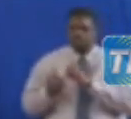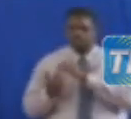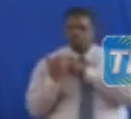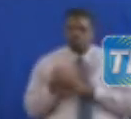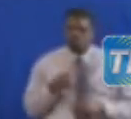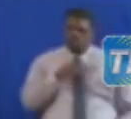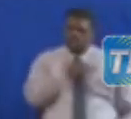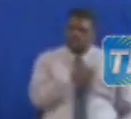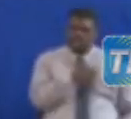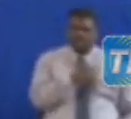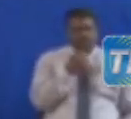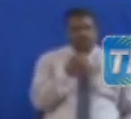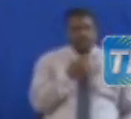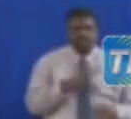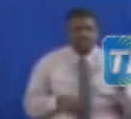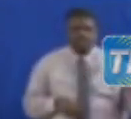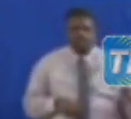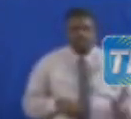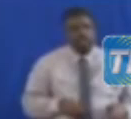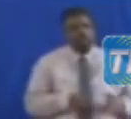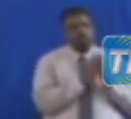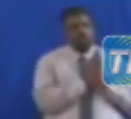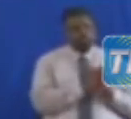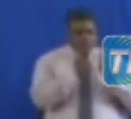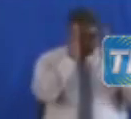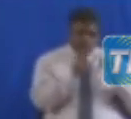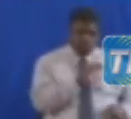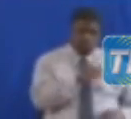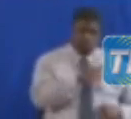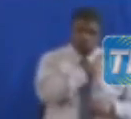majukumu haya ofisi ya Rais Temisemi. Niwashukuru wakuu wa mikoa